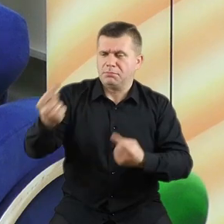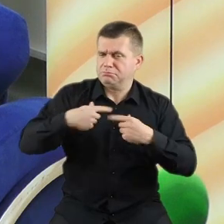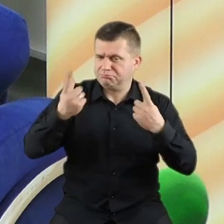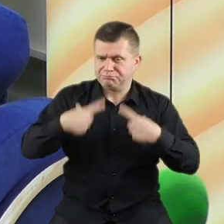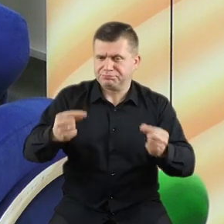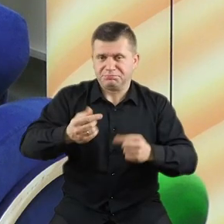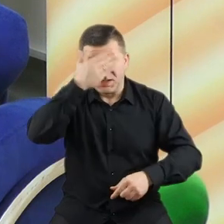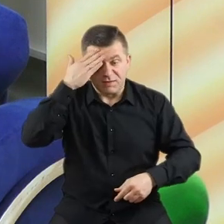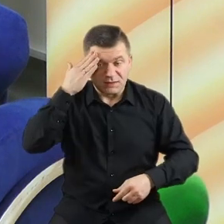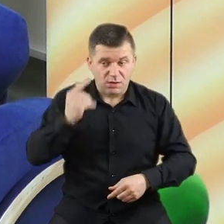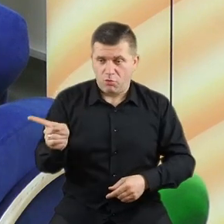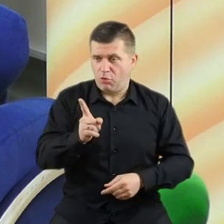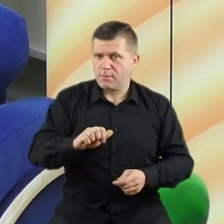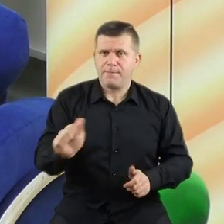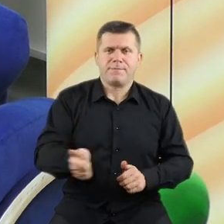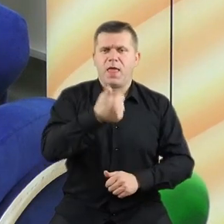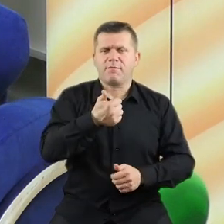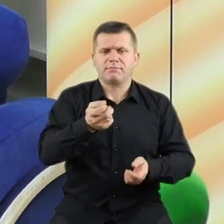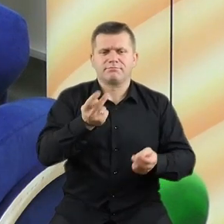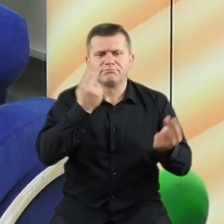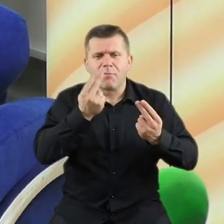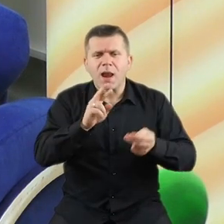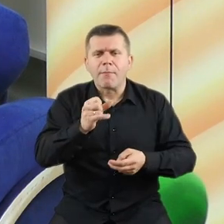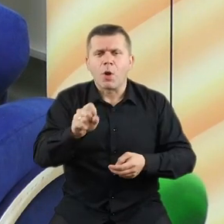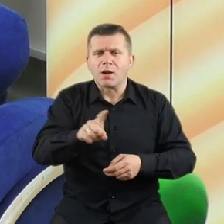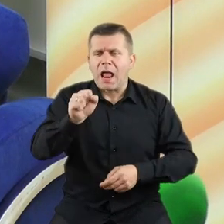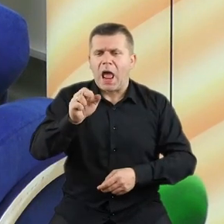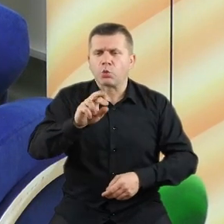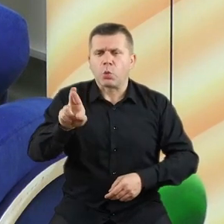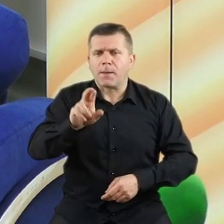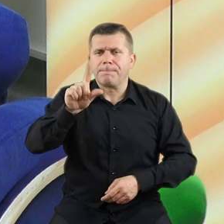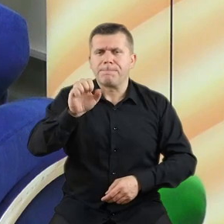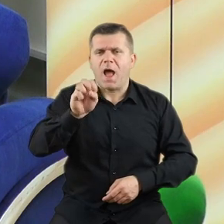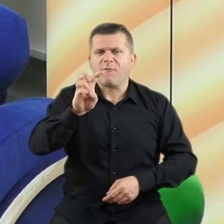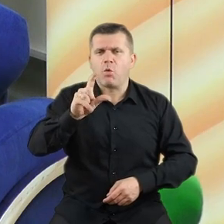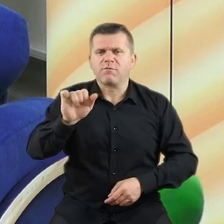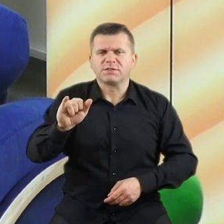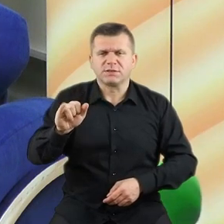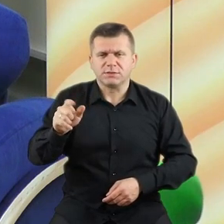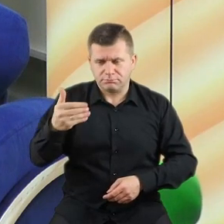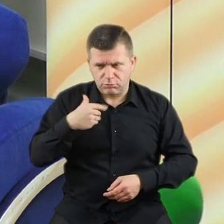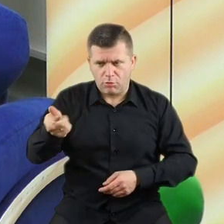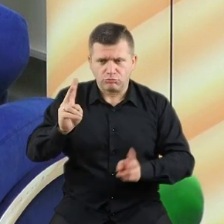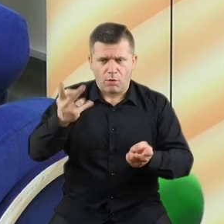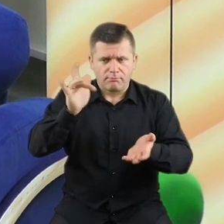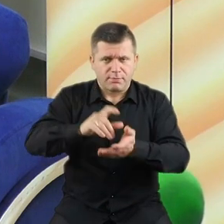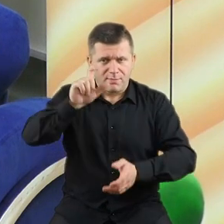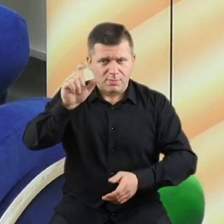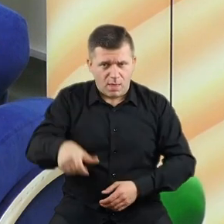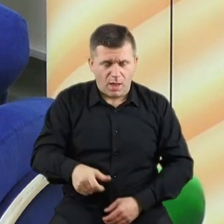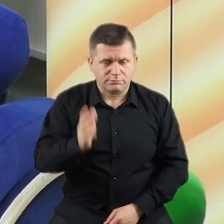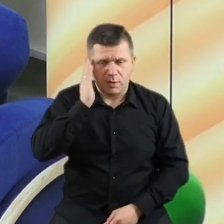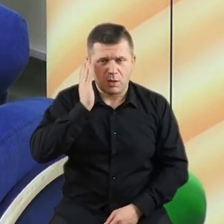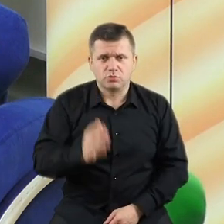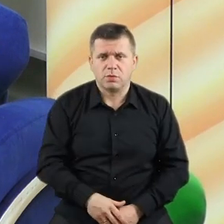mnie, nie wiedziałam o nich. Na przykład pierwszy reportaż, który tutaj jest o panu Arturze Pawłowskim, który jest gdańszczaninem